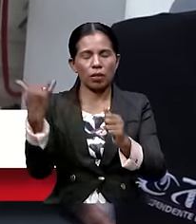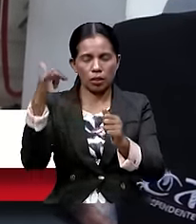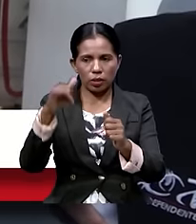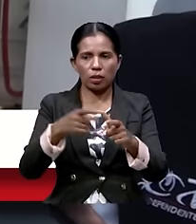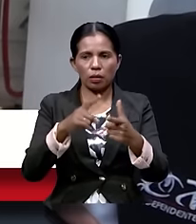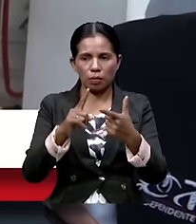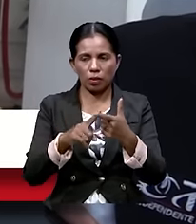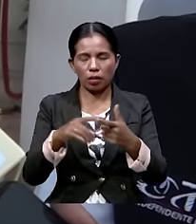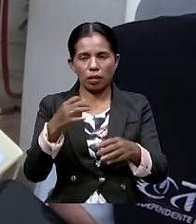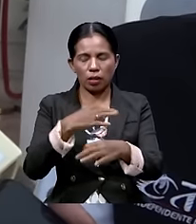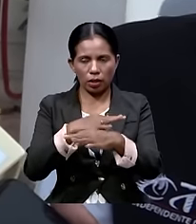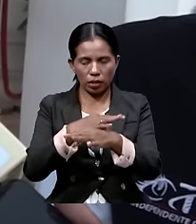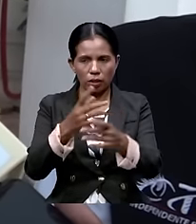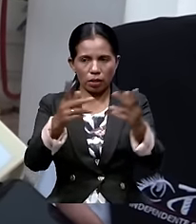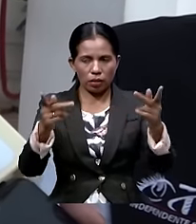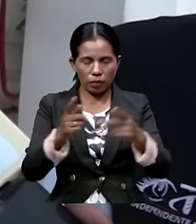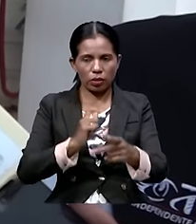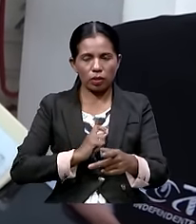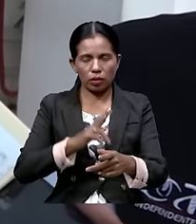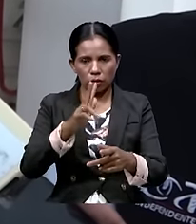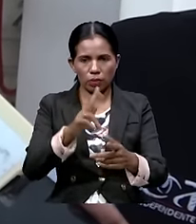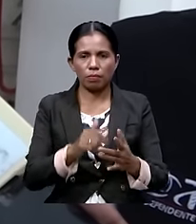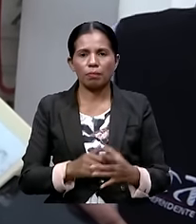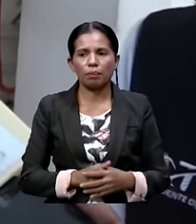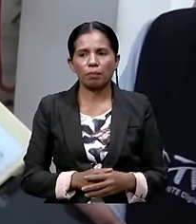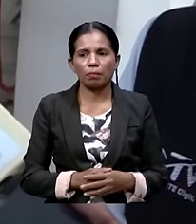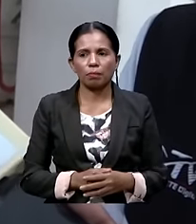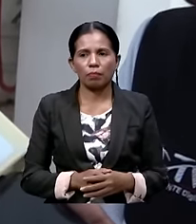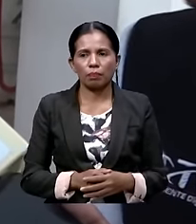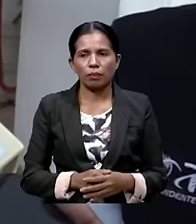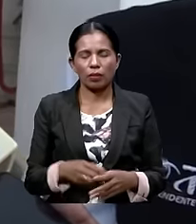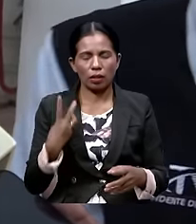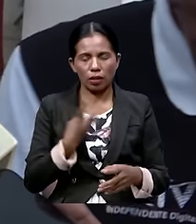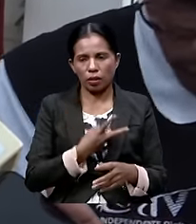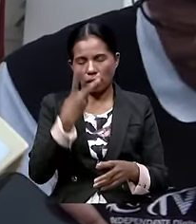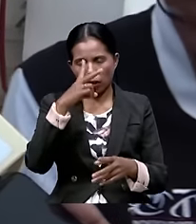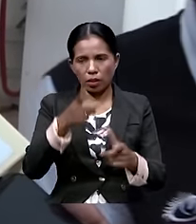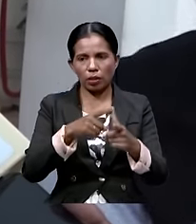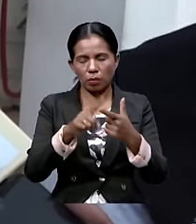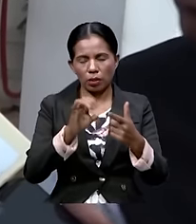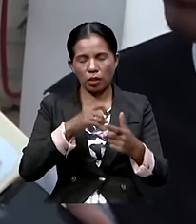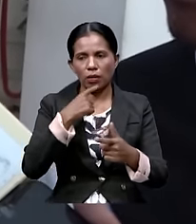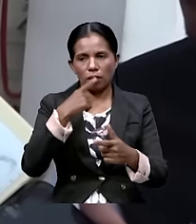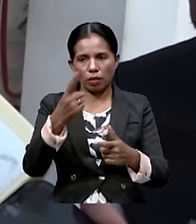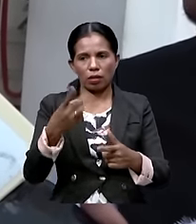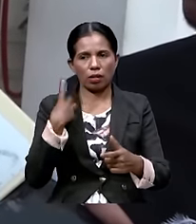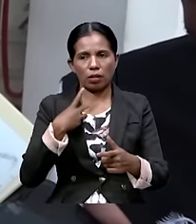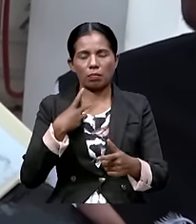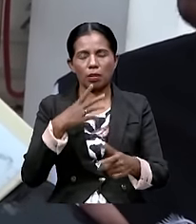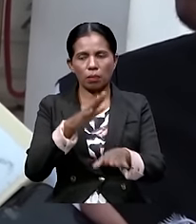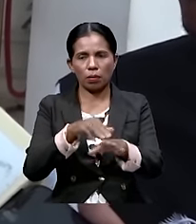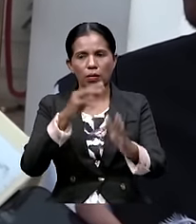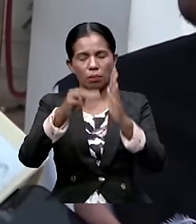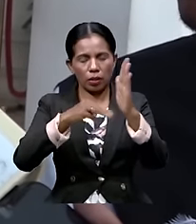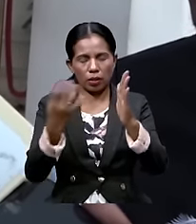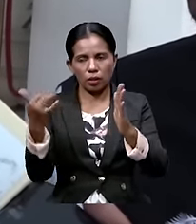itas hadia fatin Tasitolu no lanu ni ifun bagira ita haredet depois kon ha ta tende depois kon ami tumba mi convida me reserva